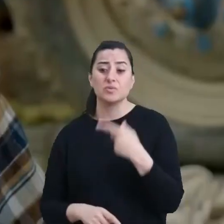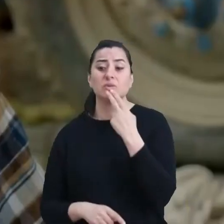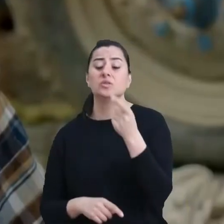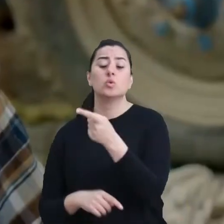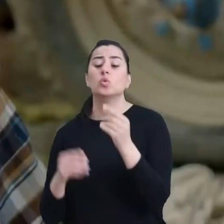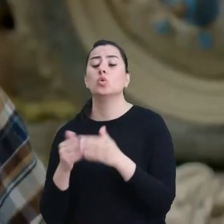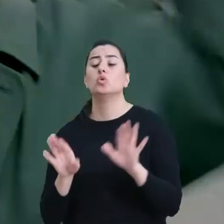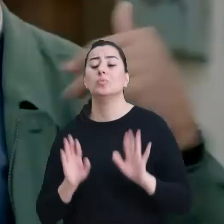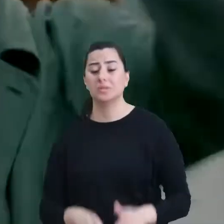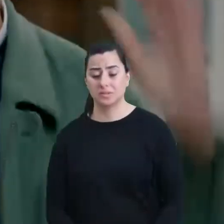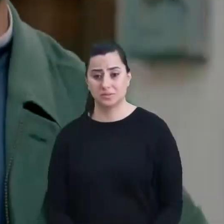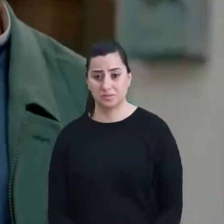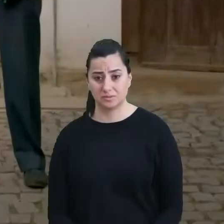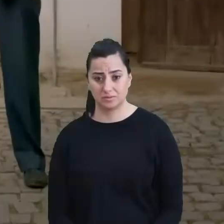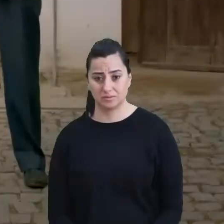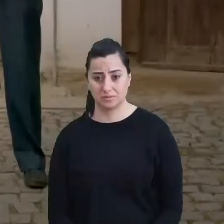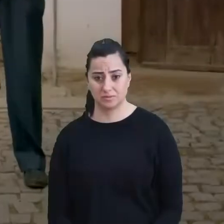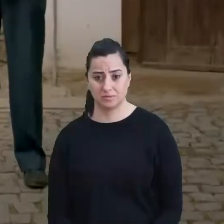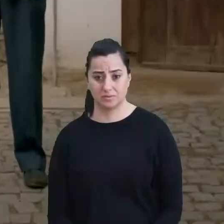göre değil. Bu kız sana göre değil arkadaş.